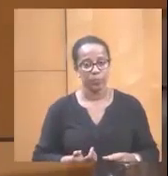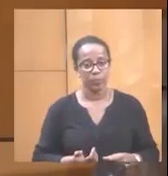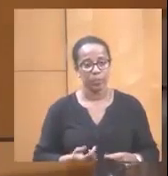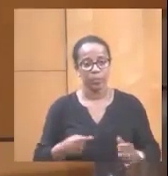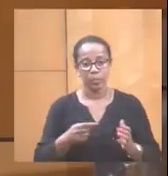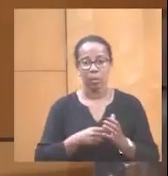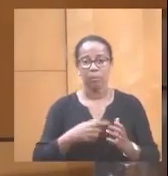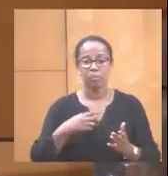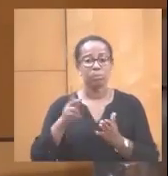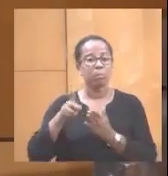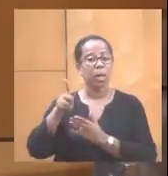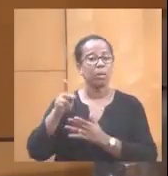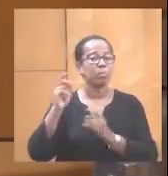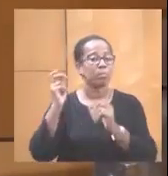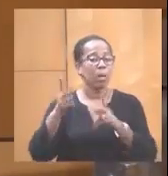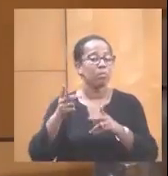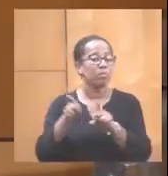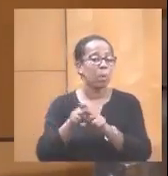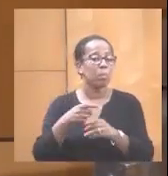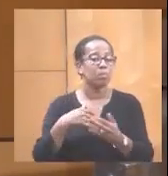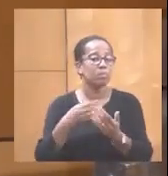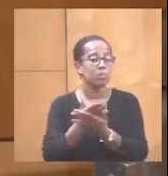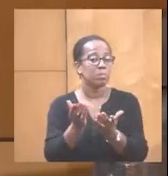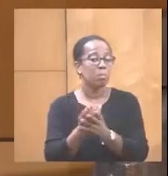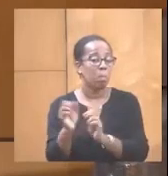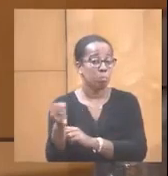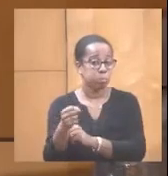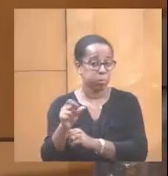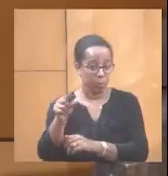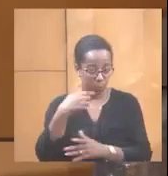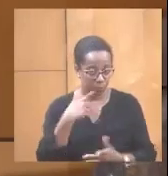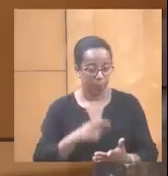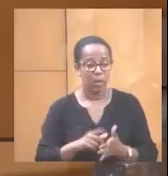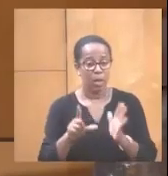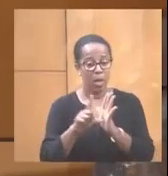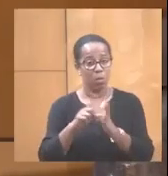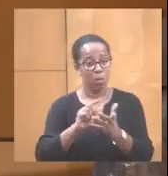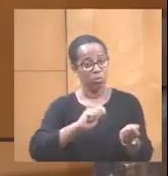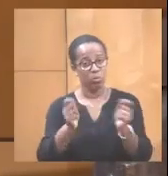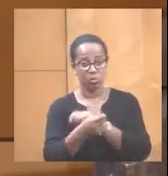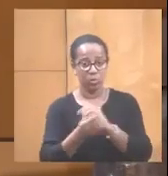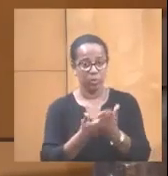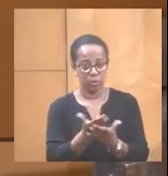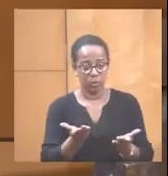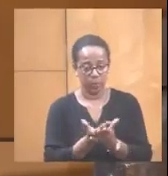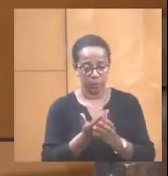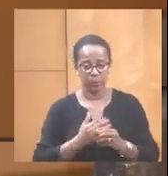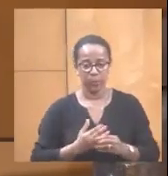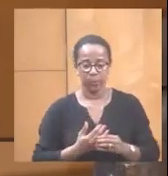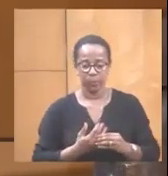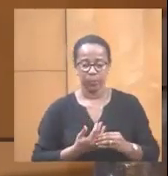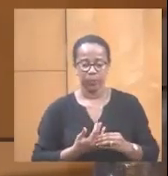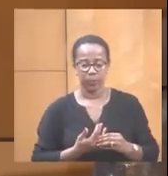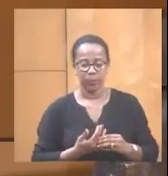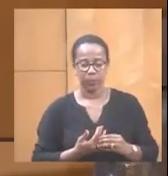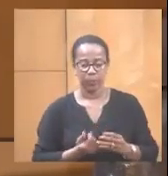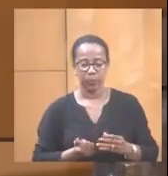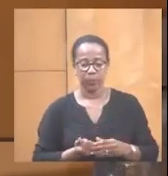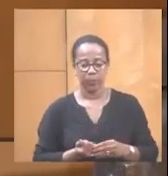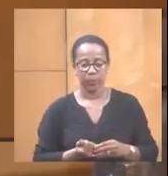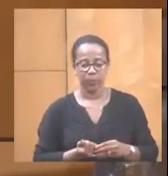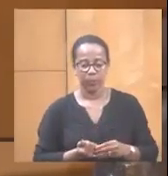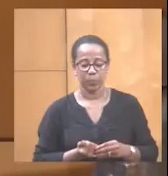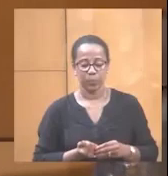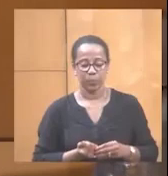Paris, tout le monde s'en fout, mais cette loi a changé la donne. On a recentralisé